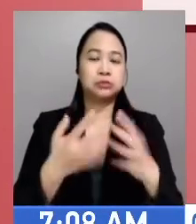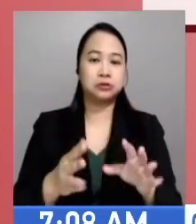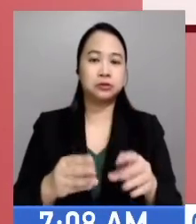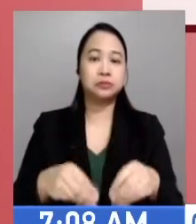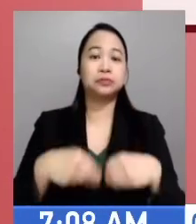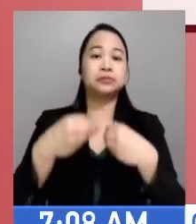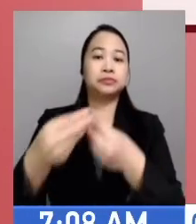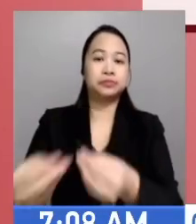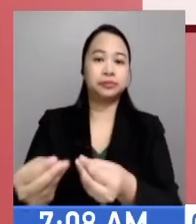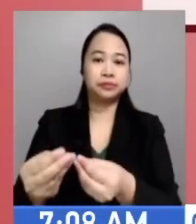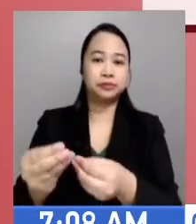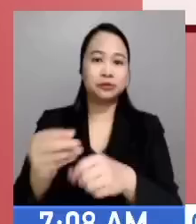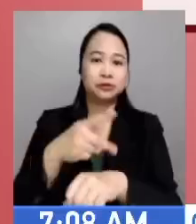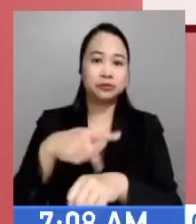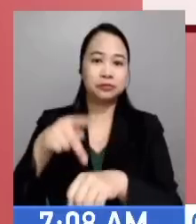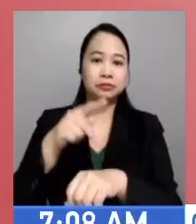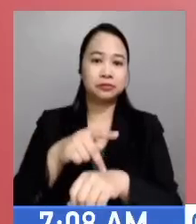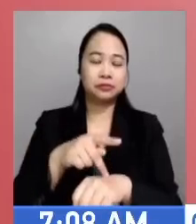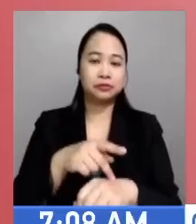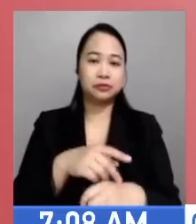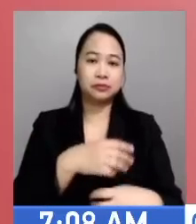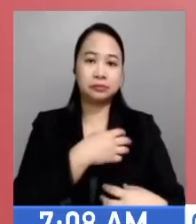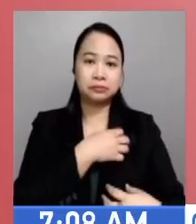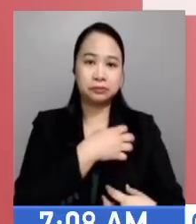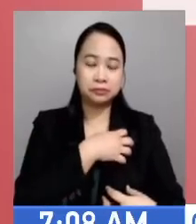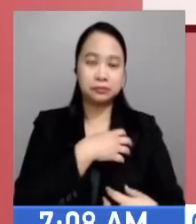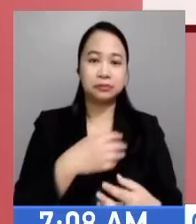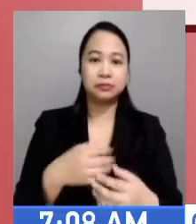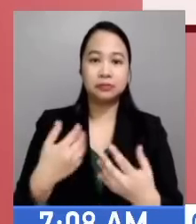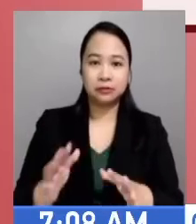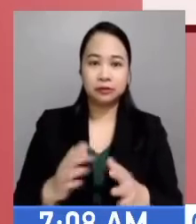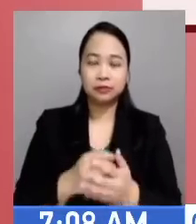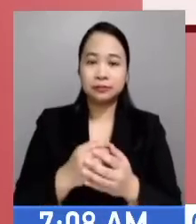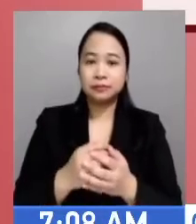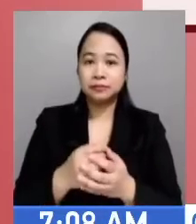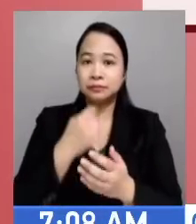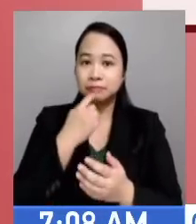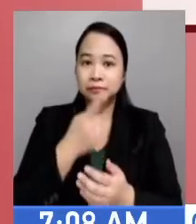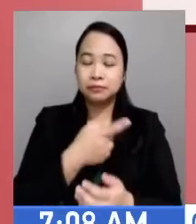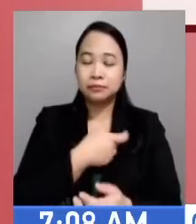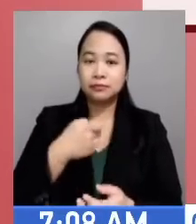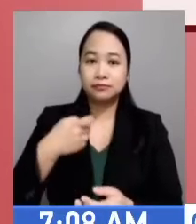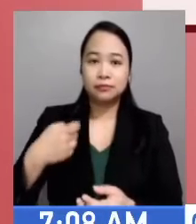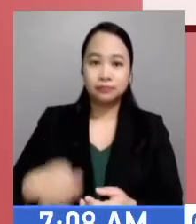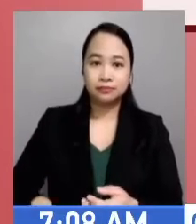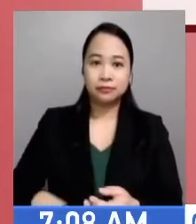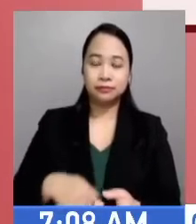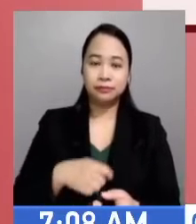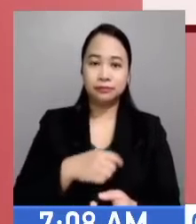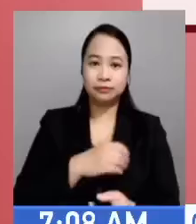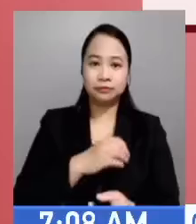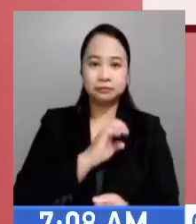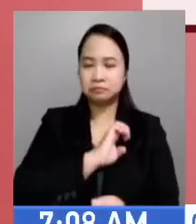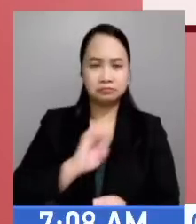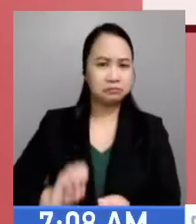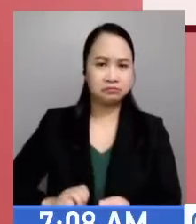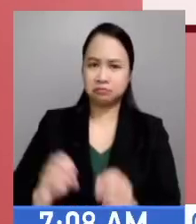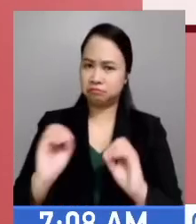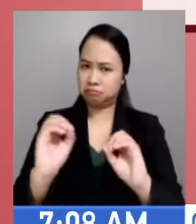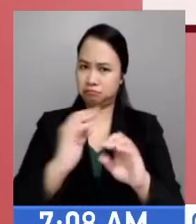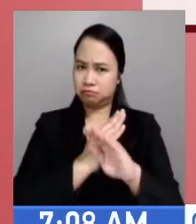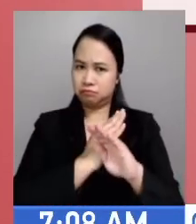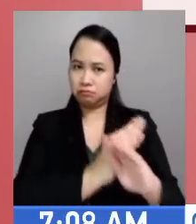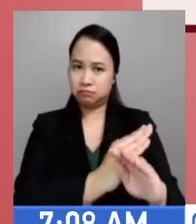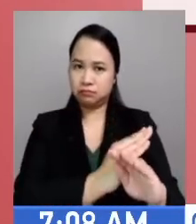sa mga tauhan ng China Coast Guard. Sabi pa ng Chinese Embassy, wala raw naganap na pangaharang sa barko ng Philippine Navy. Wala rin